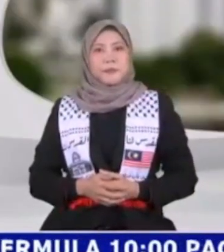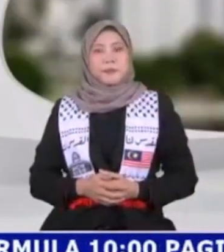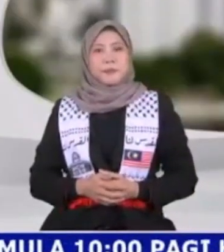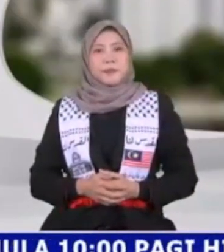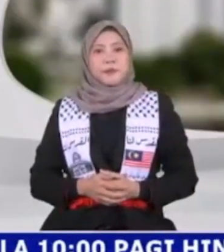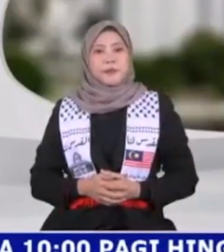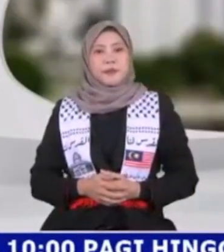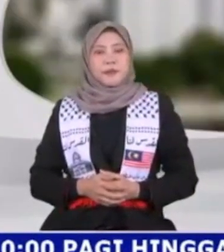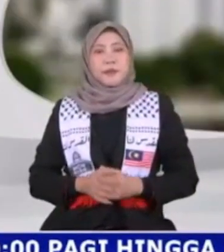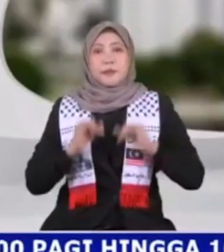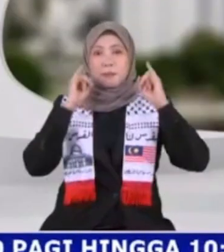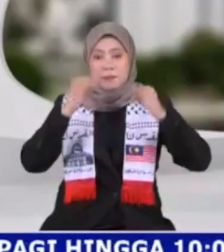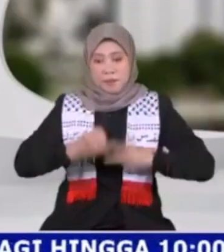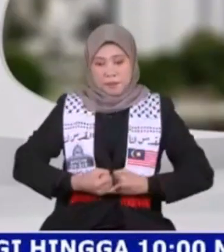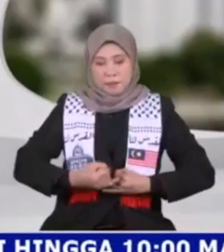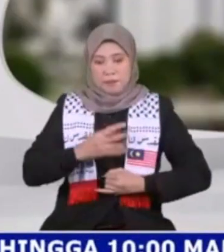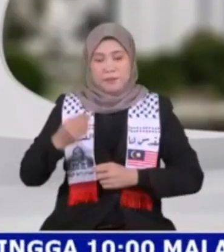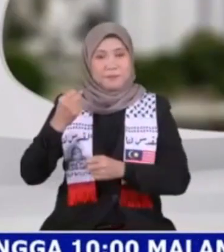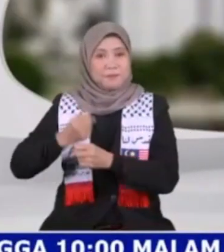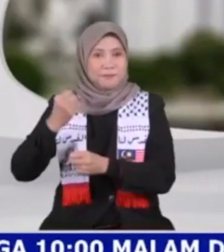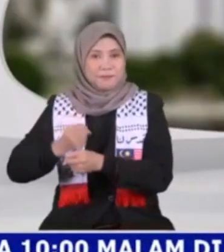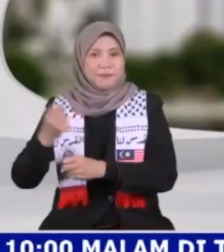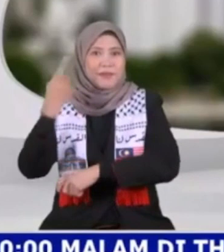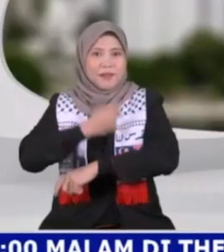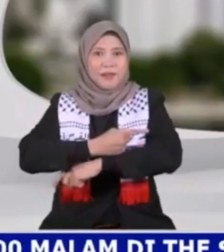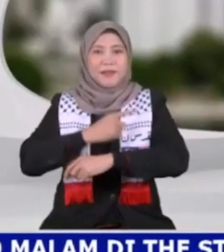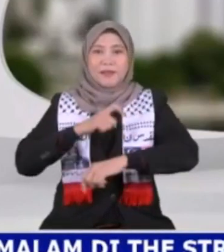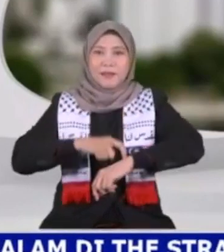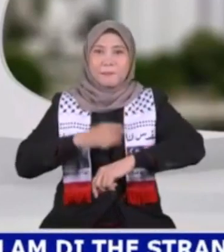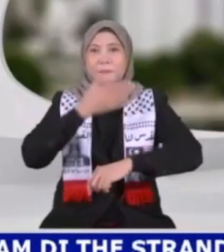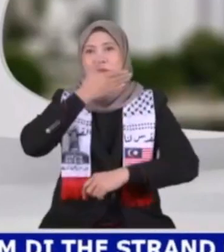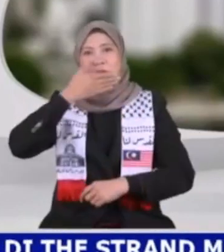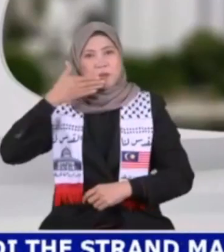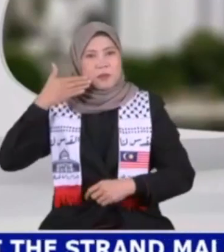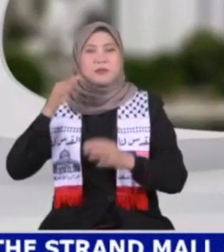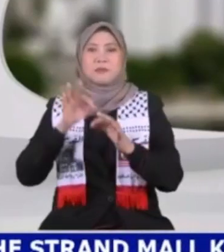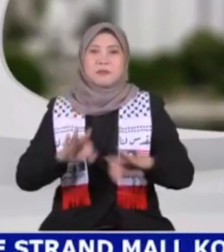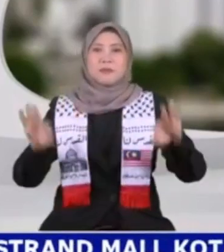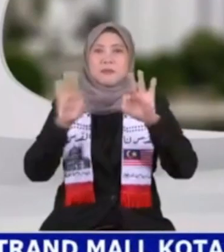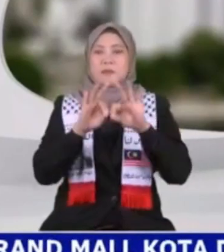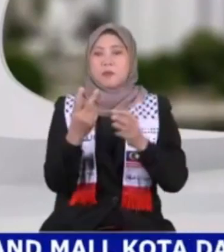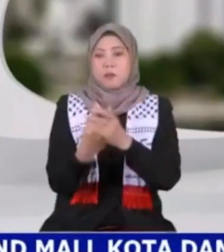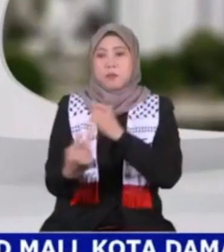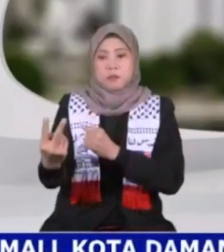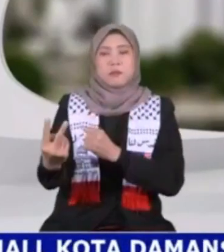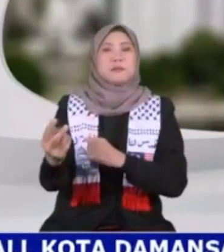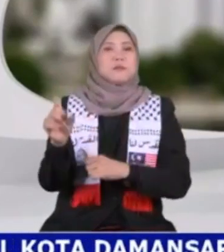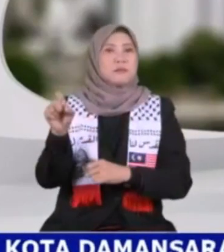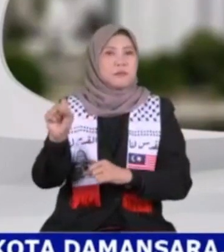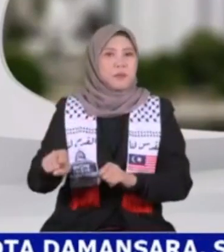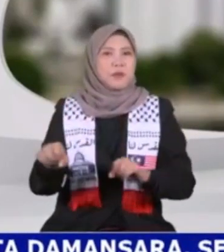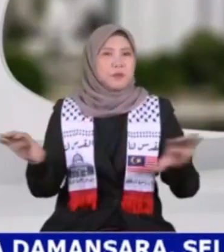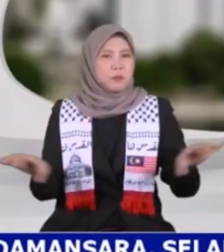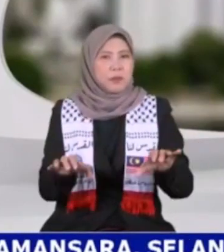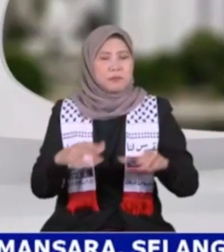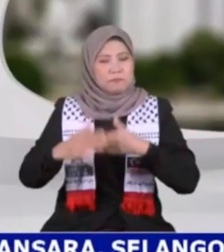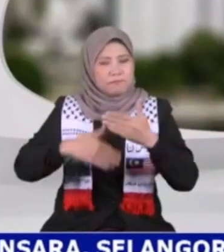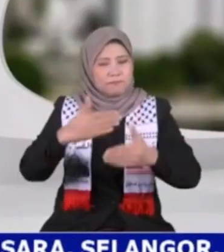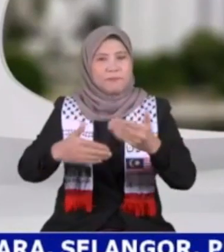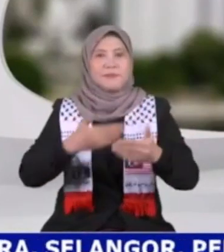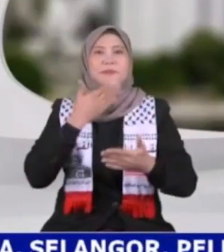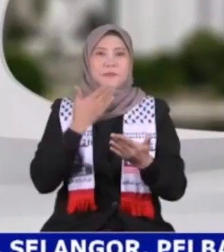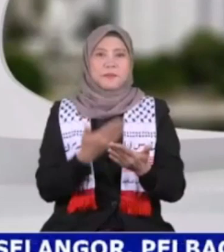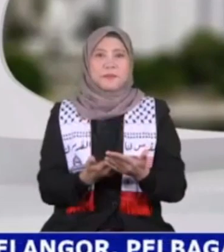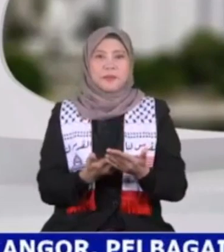Mengurus masa antara ibadah dan tugas harian ketika Ramadan penting supaya kedua-dua hal berkenaan dapat dilaksana dengan